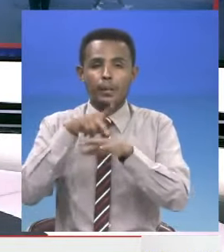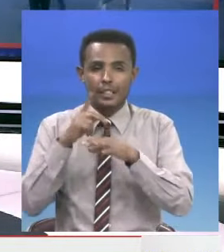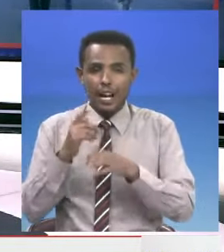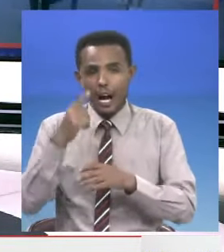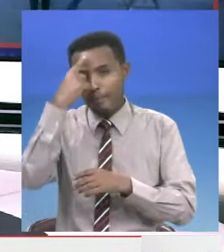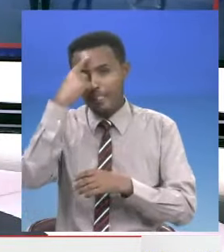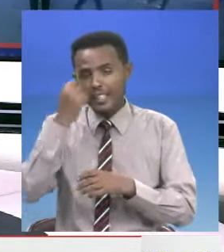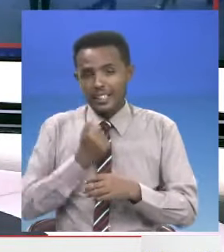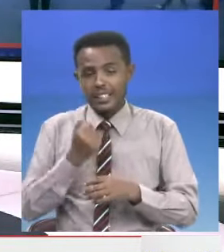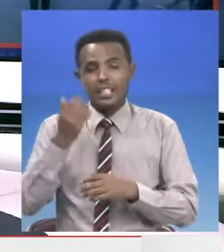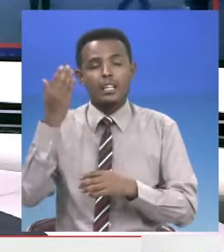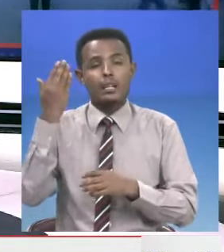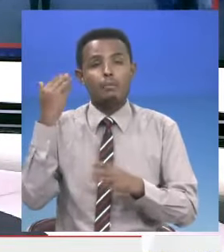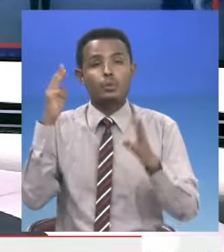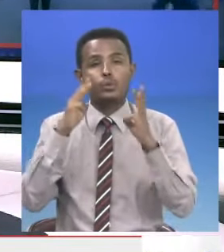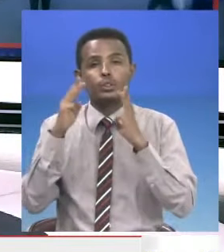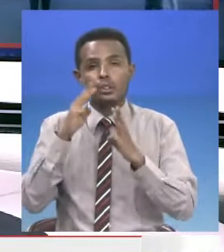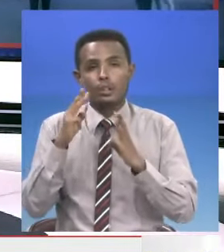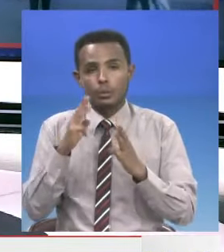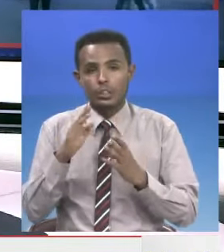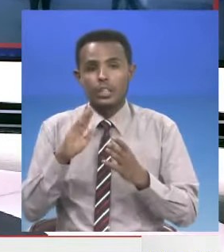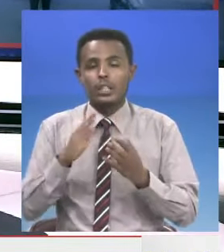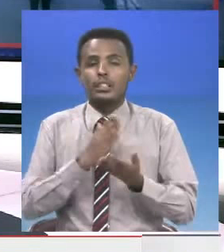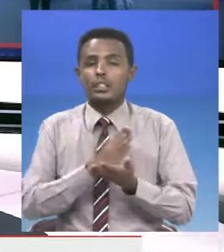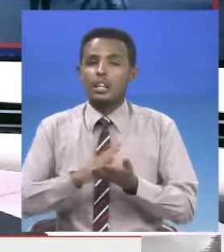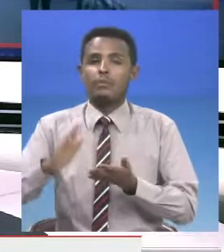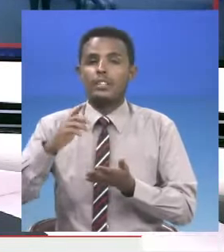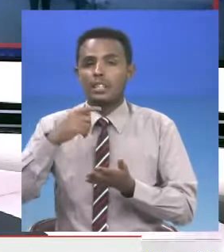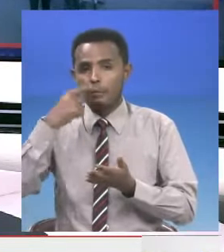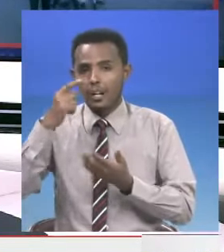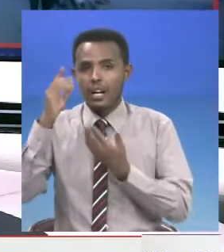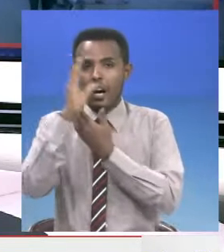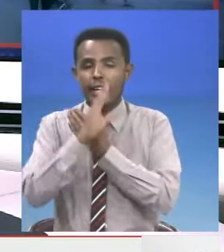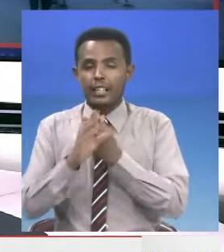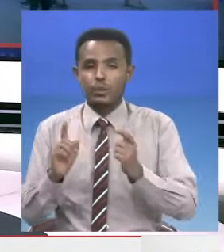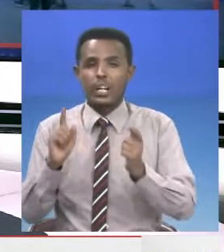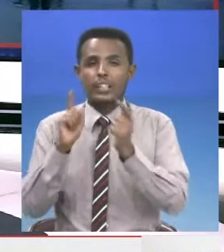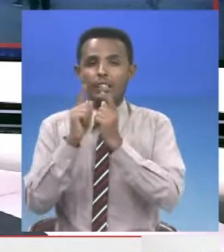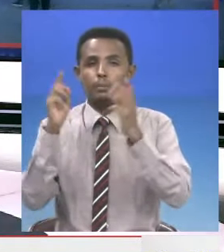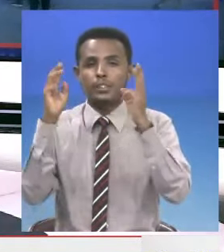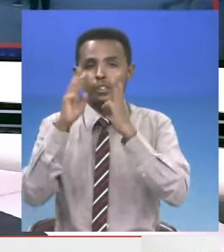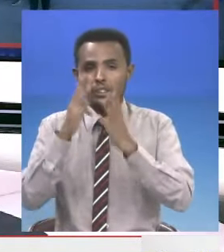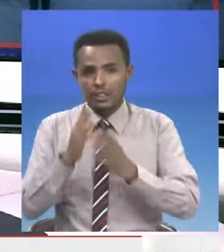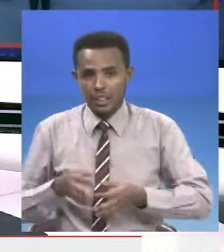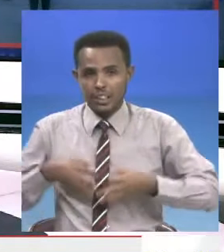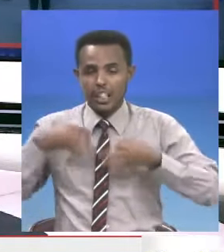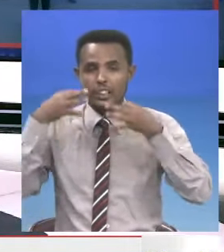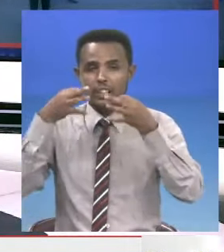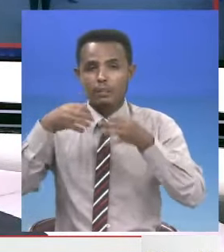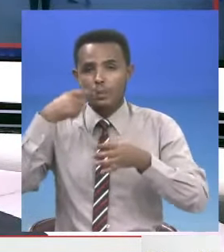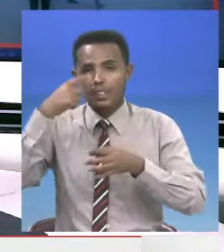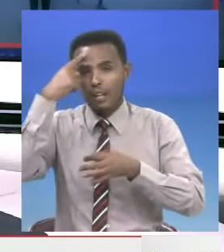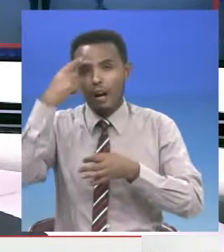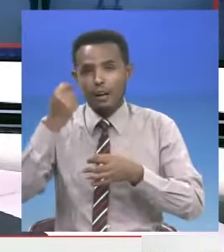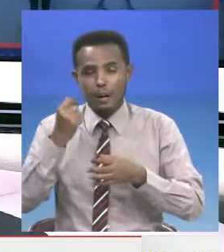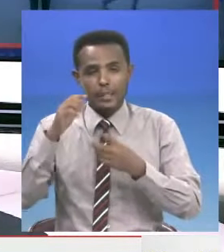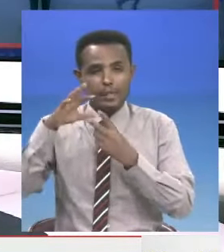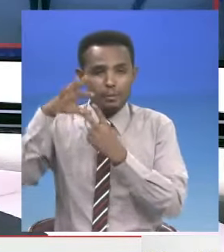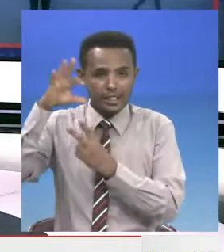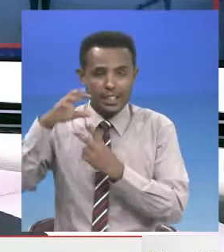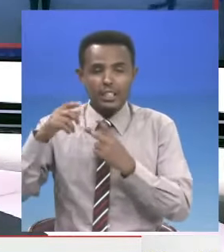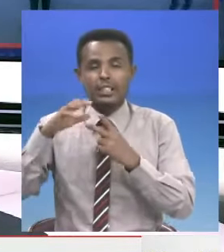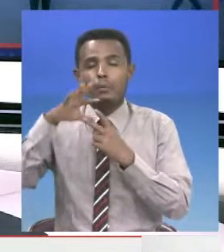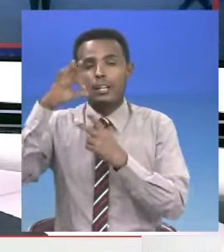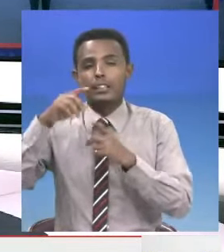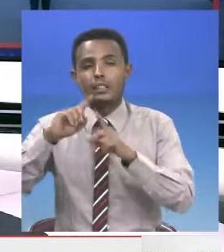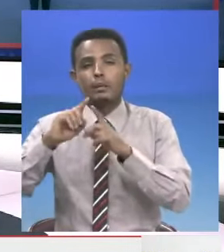አምነን የነበሩ ችግሮችን ይቀርፍልናል፣ አገሪቱ ካጋጠማት ችግር ያሻግረናል ብለን አምነን መርጠናል። ከመረጥን